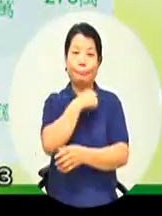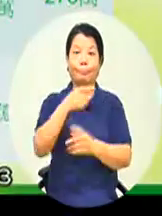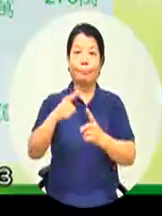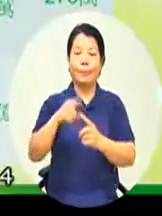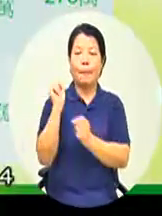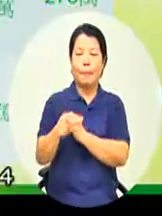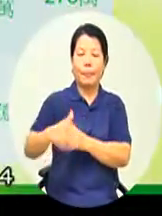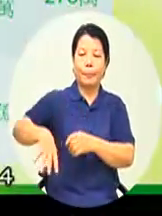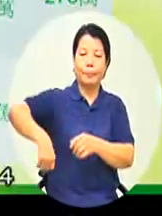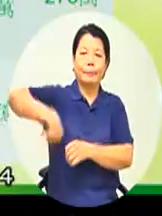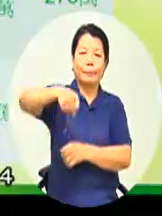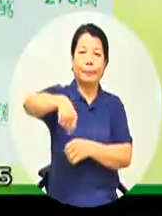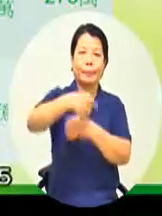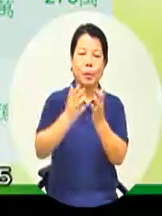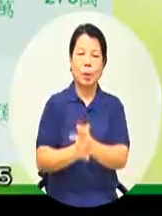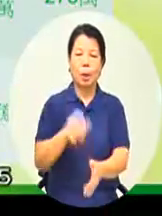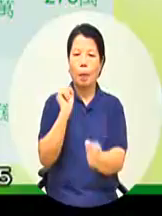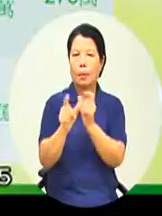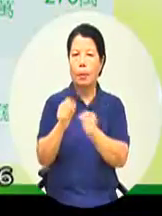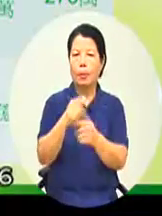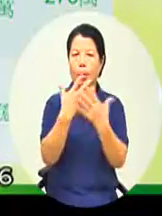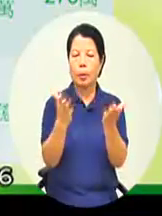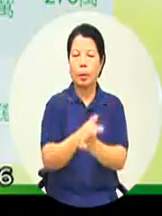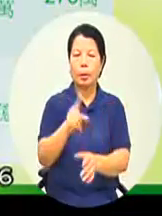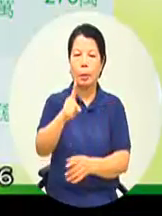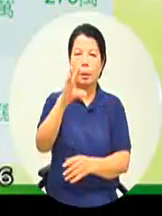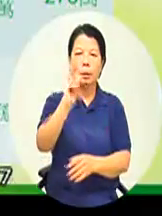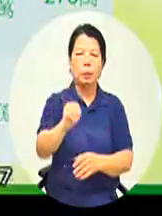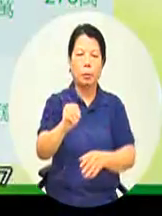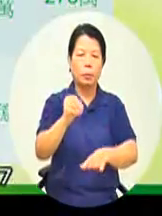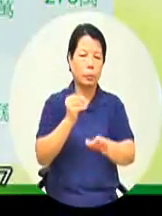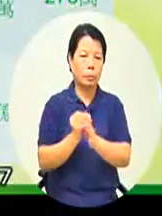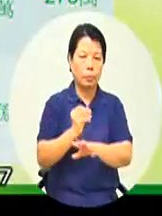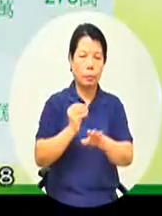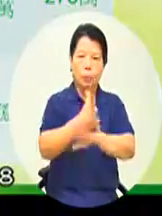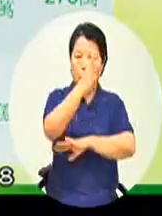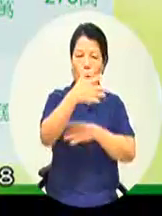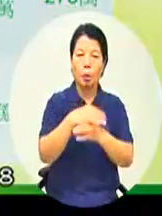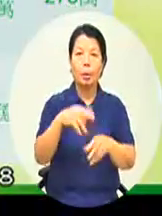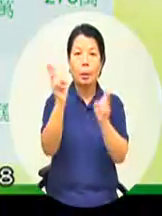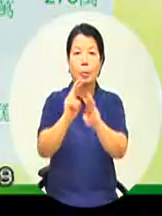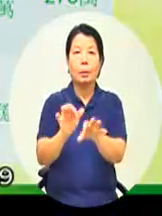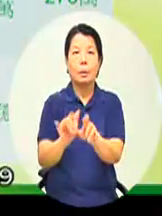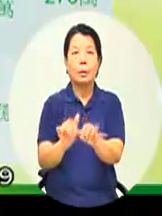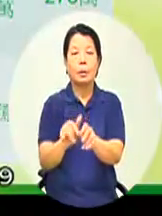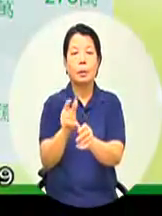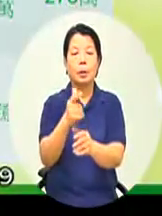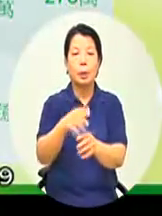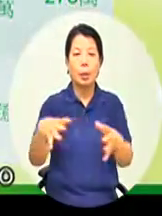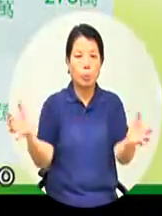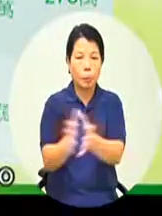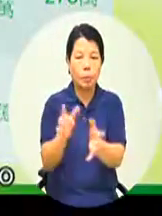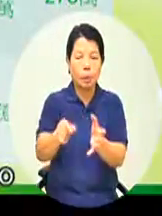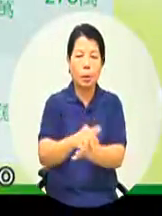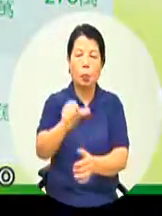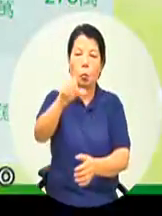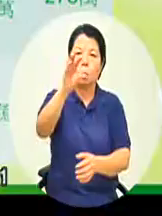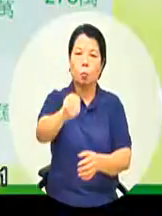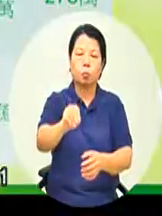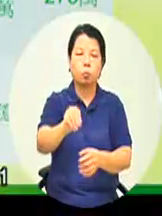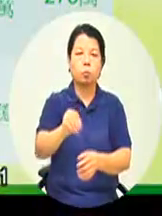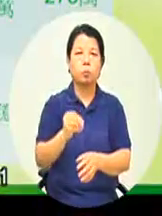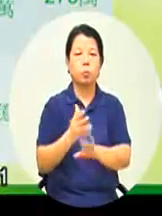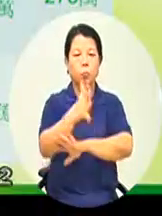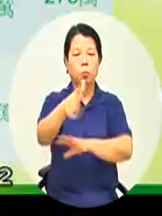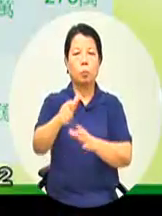一个平均遐消费拢差不多统计过10万块。无包含电器哦，那包含电器类哦，爱超5万块，因为